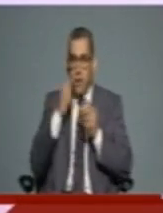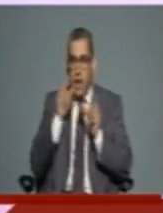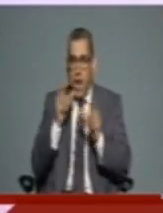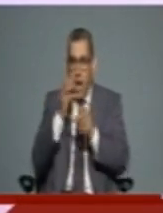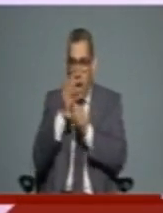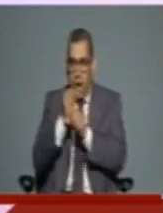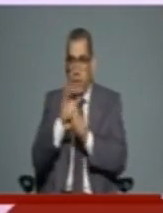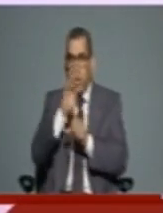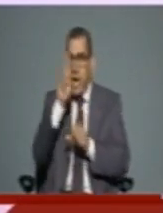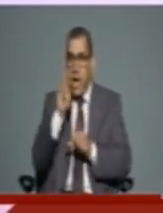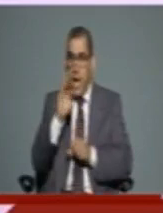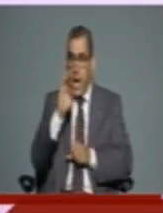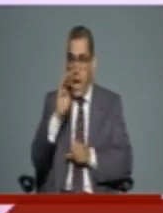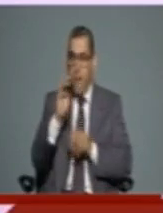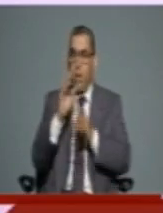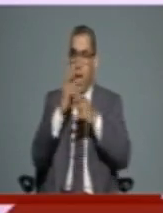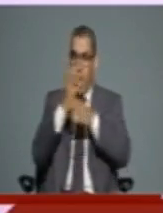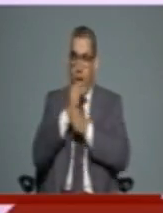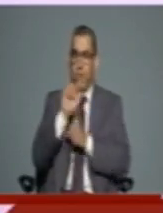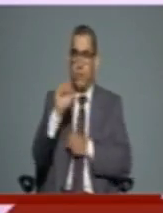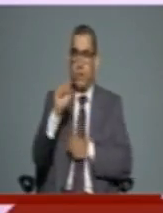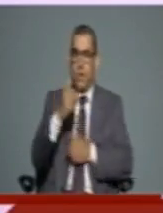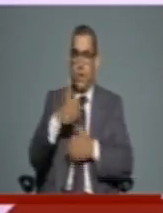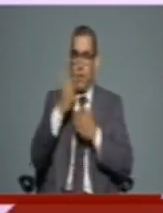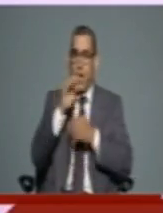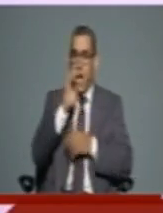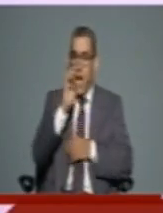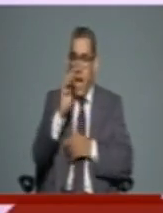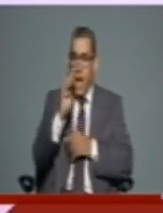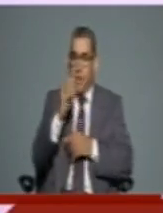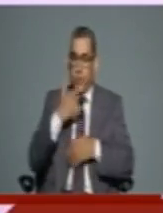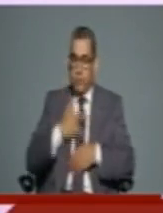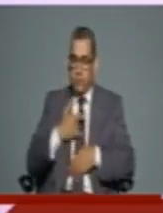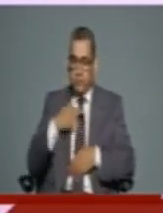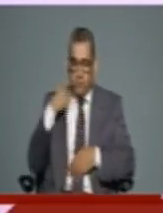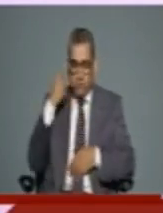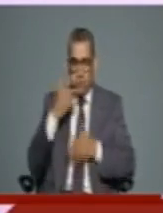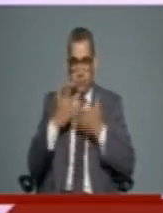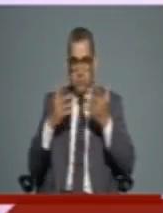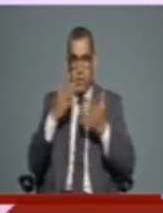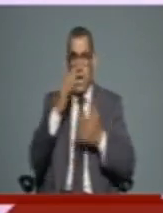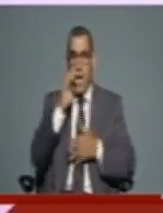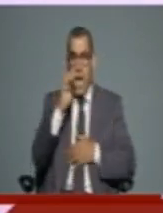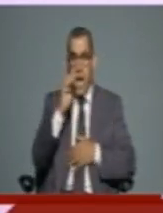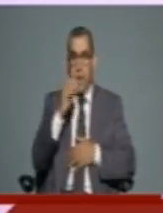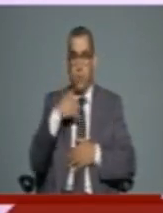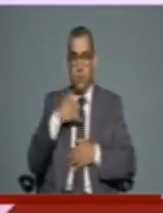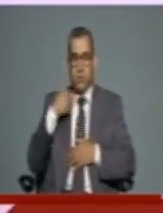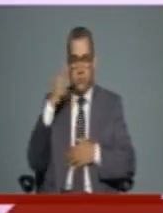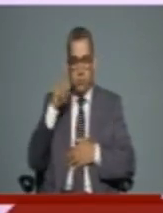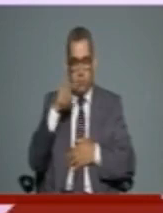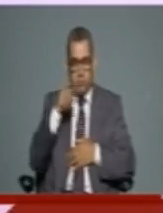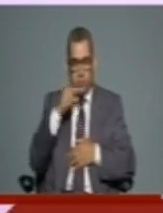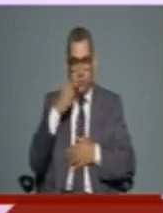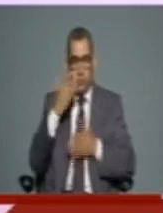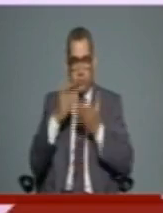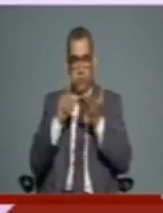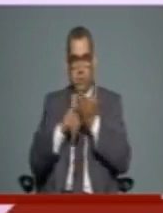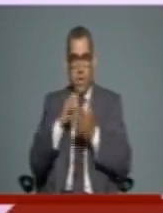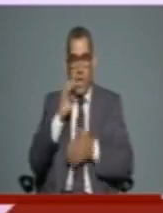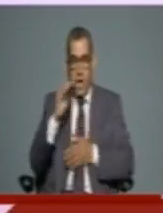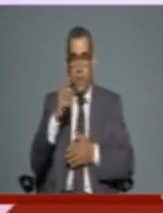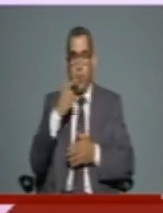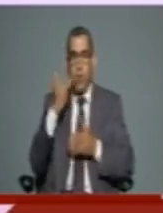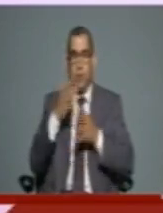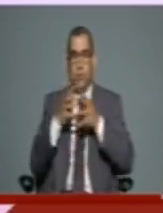لنفسه. إذا رضي عنها خير كبير، وإن لم يرضى عنها فيجب أن نستمر